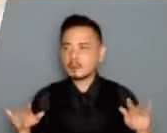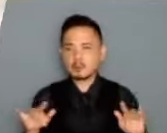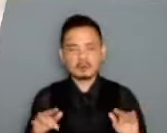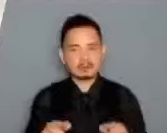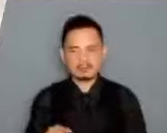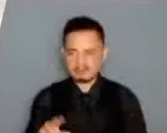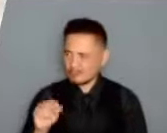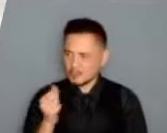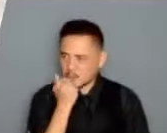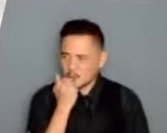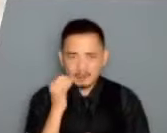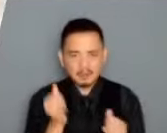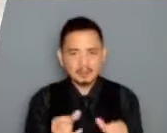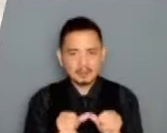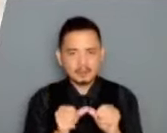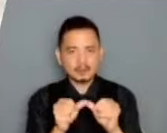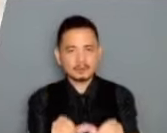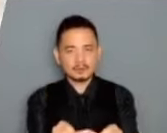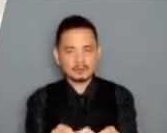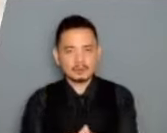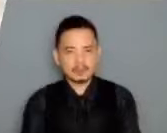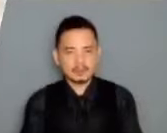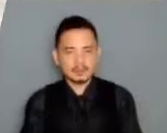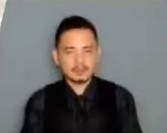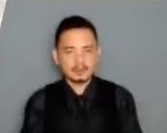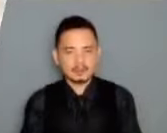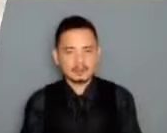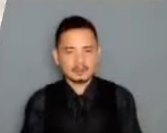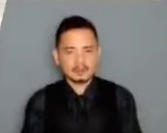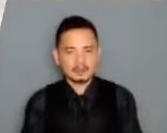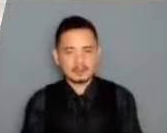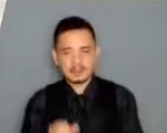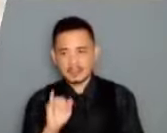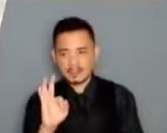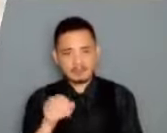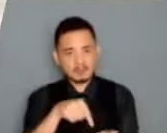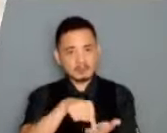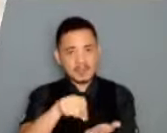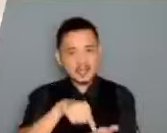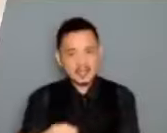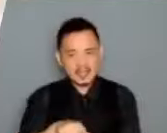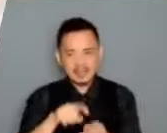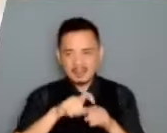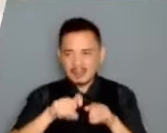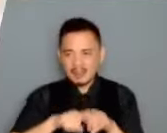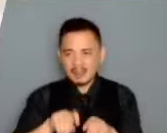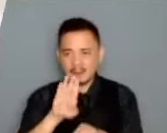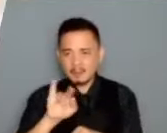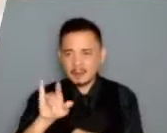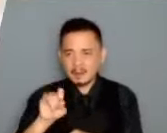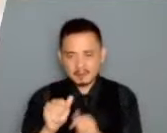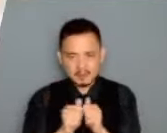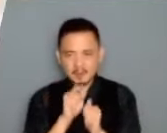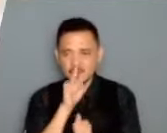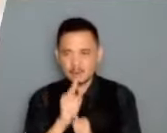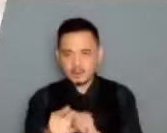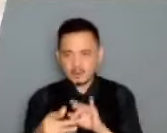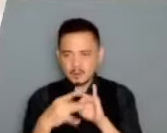ah involved ka sa finances ano sa management nung pera nung kumpanya malaking ebidensya